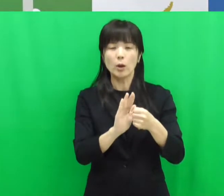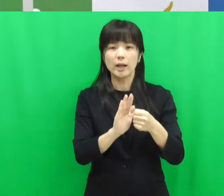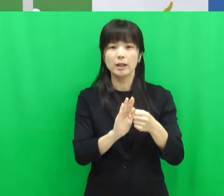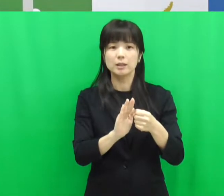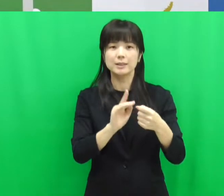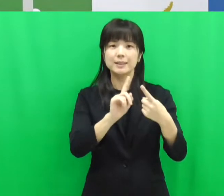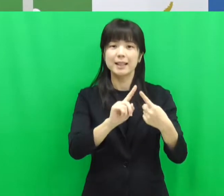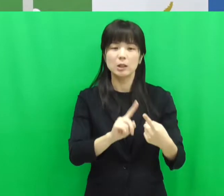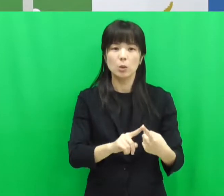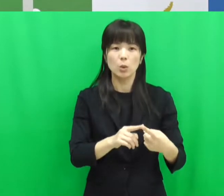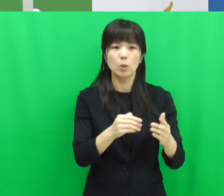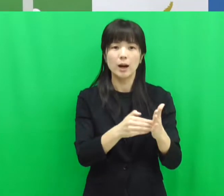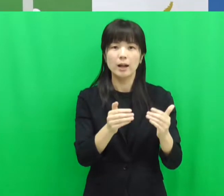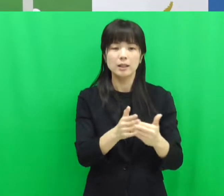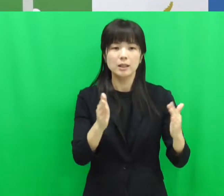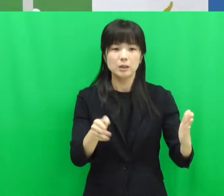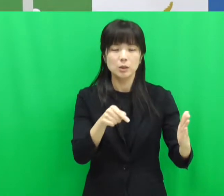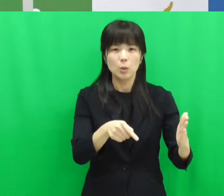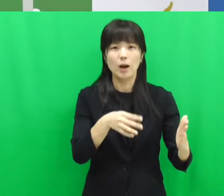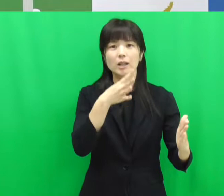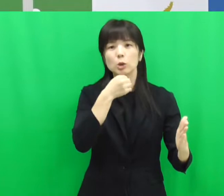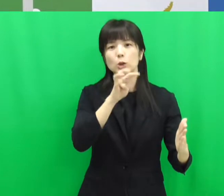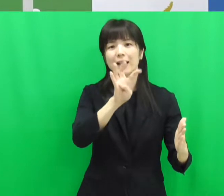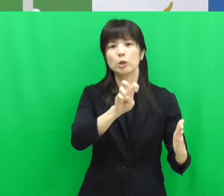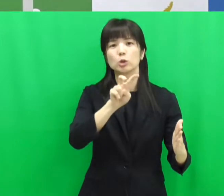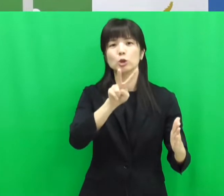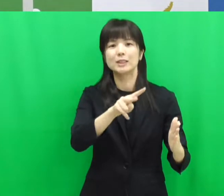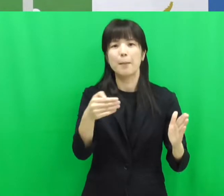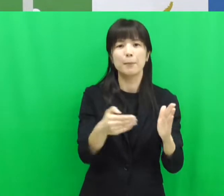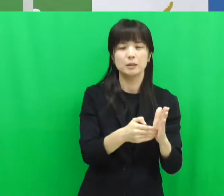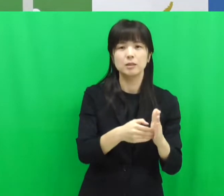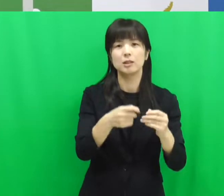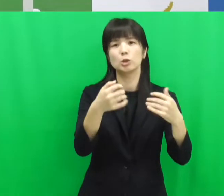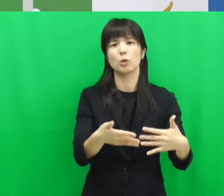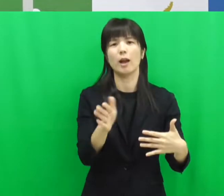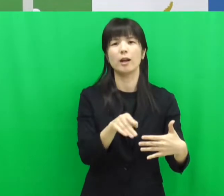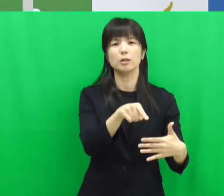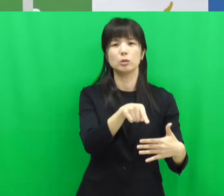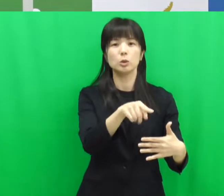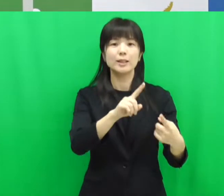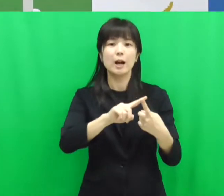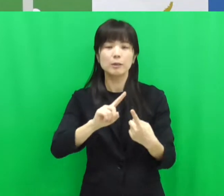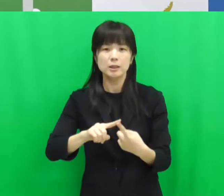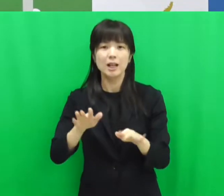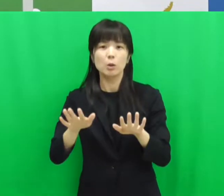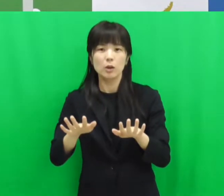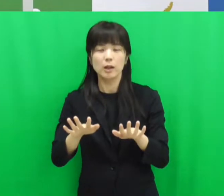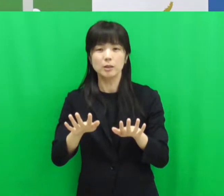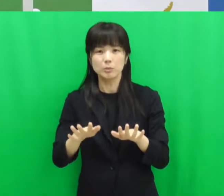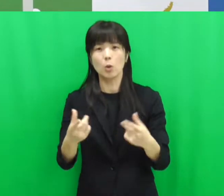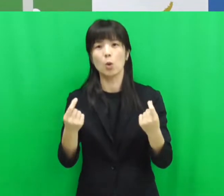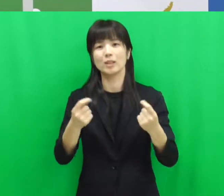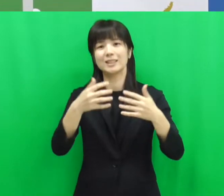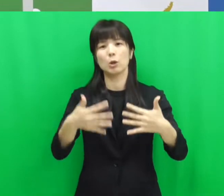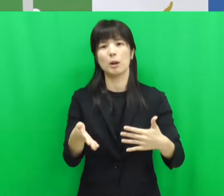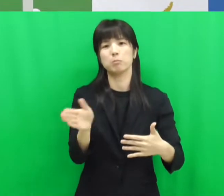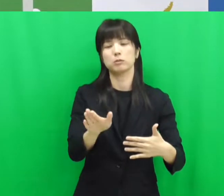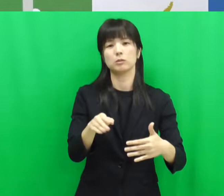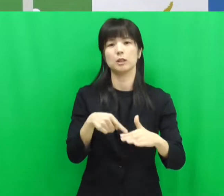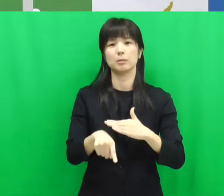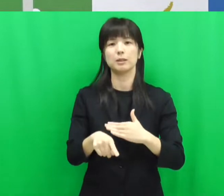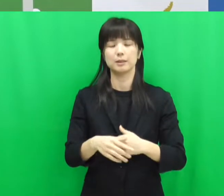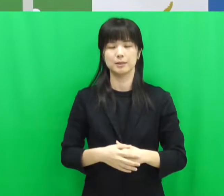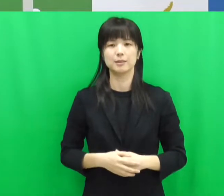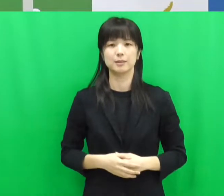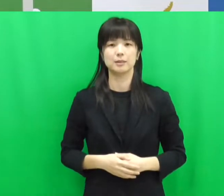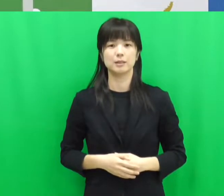期の検査を促すという意味で43歳という年齢したということであります。不妊治療の保険適用となる